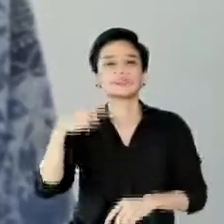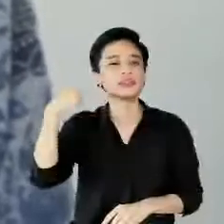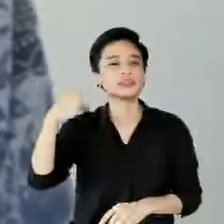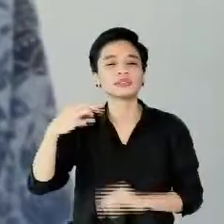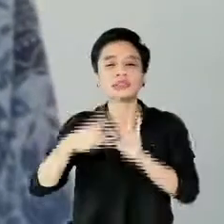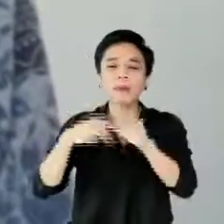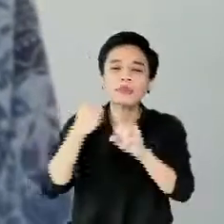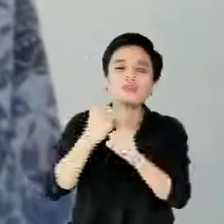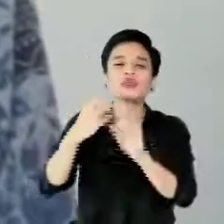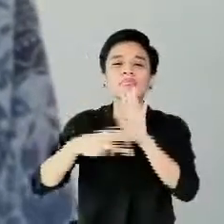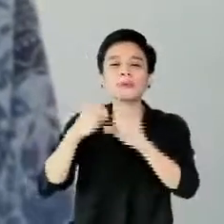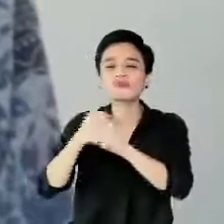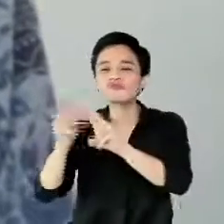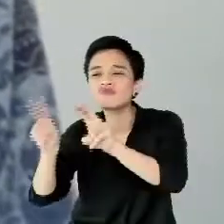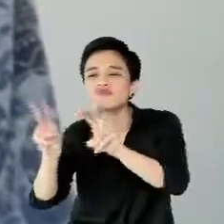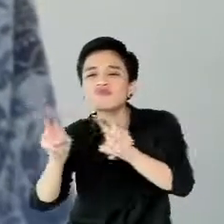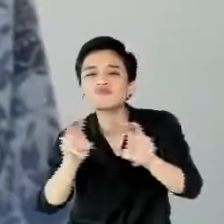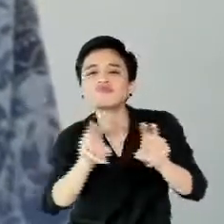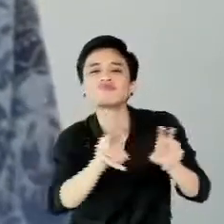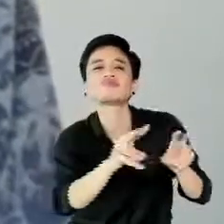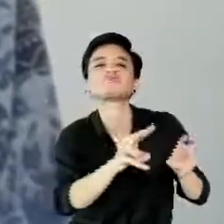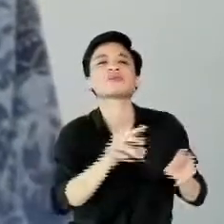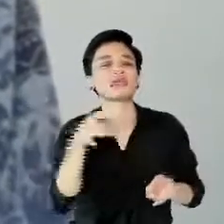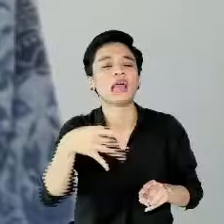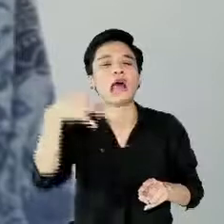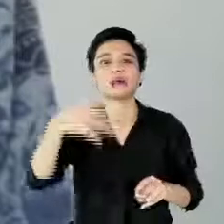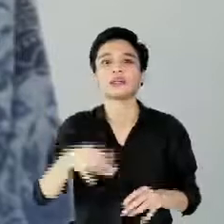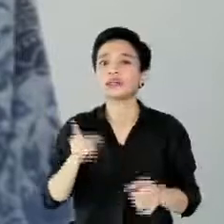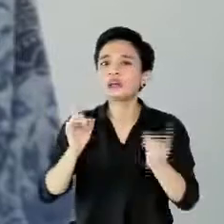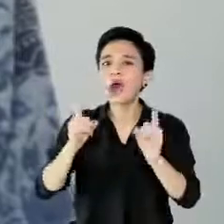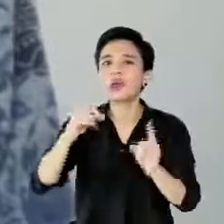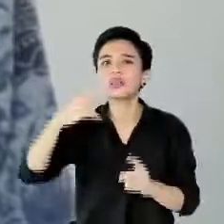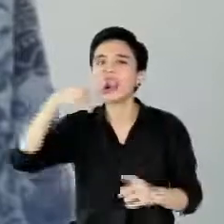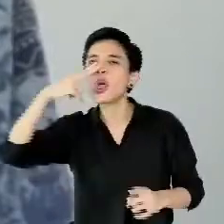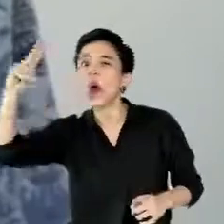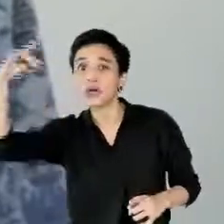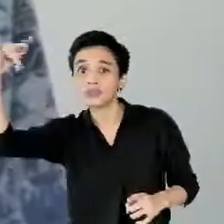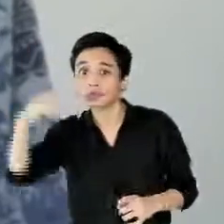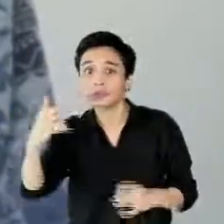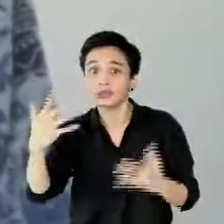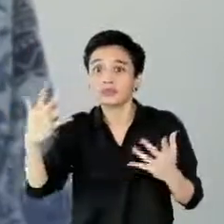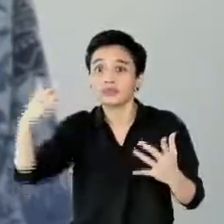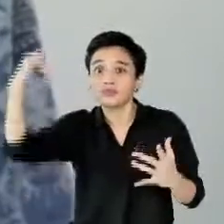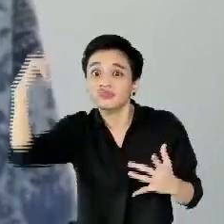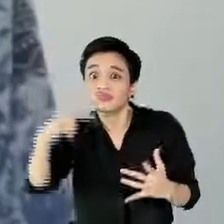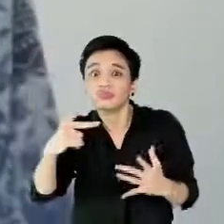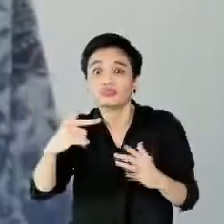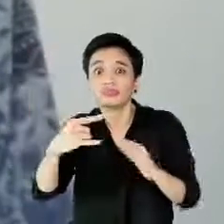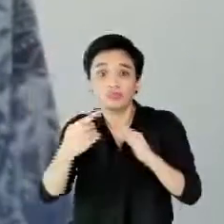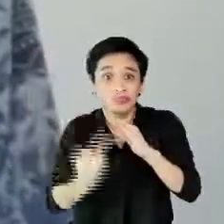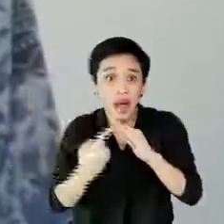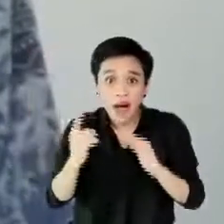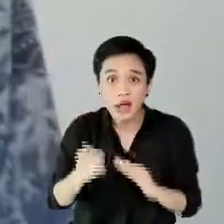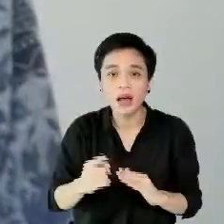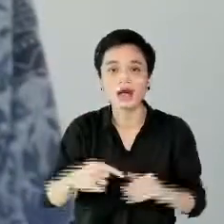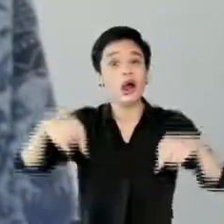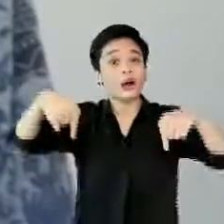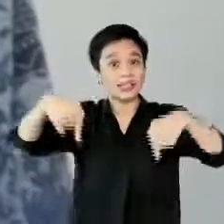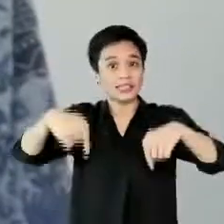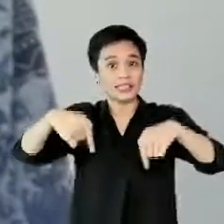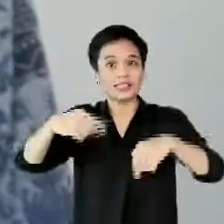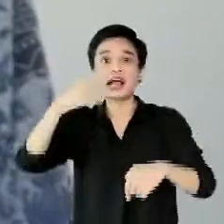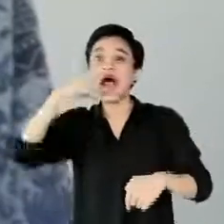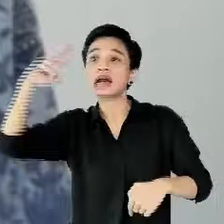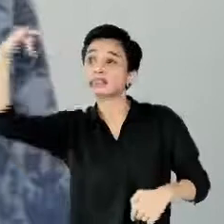dari luar negeri tidak terisolasi Pak ya Hai disini tidak ada penerbangan langsung dari luar negeri lagi